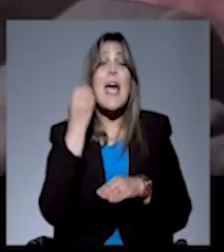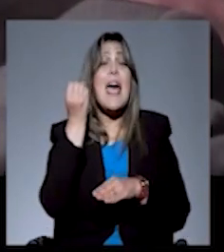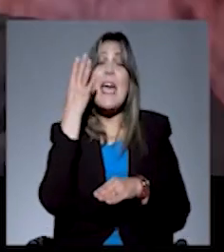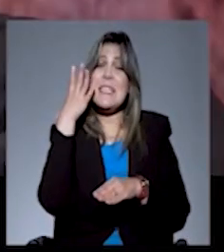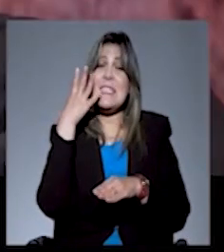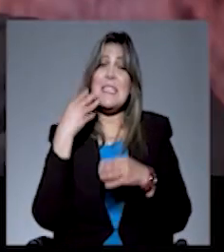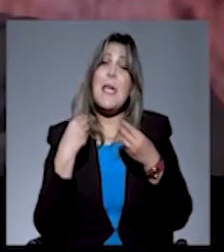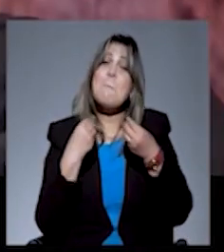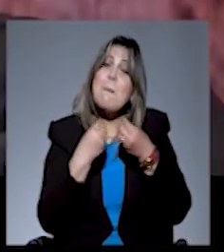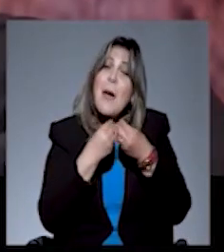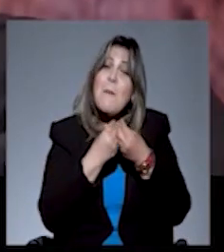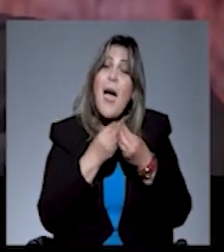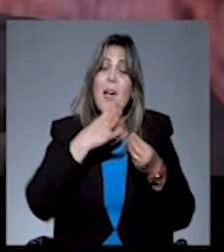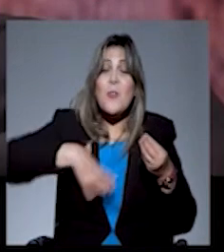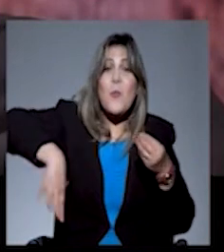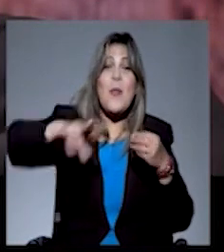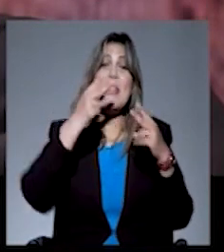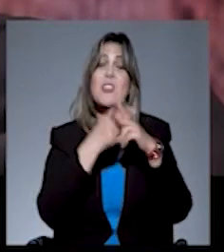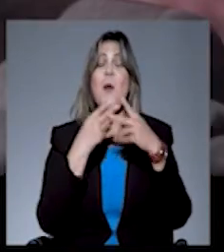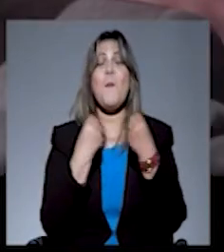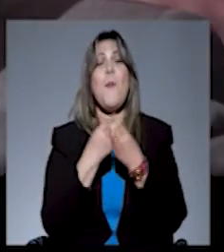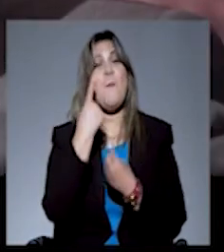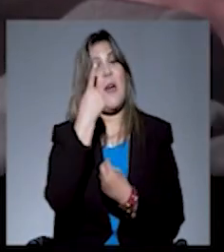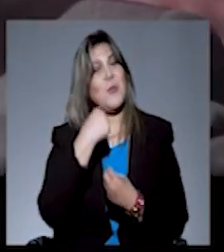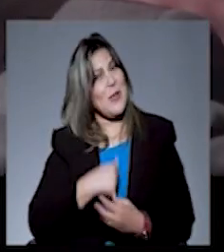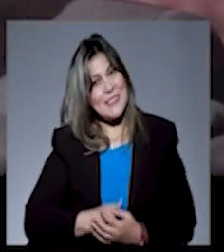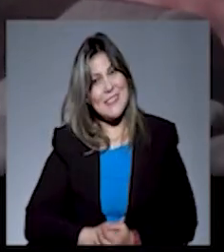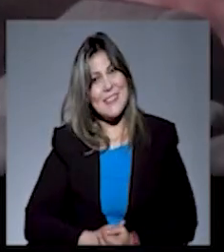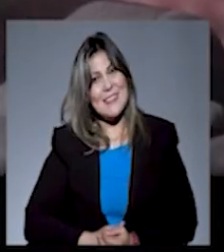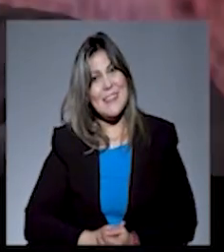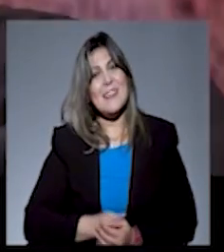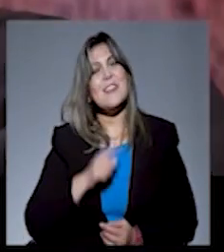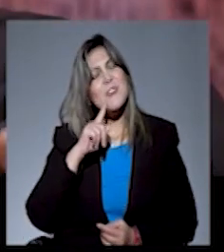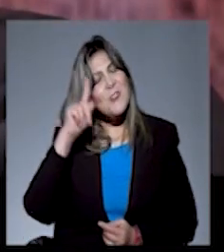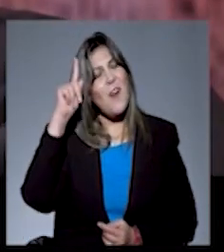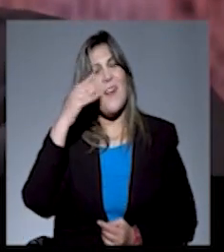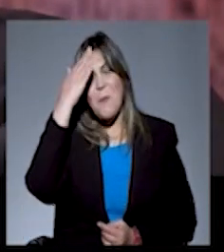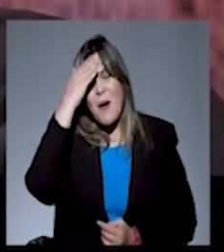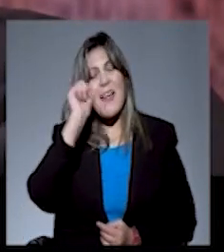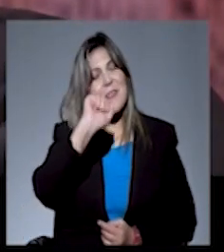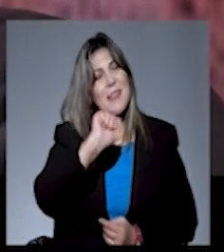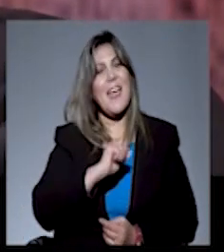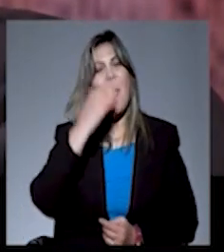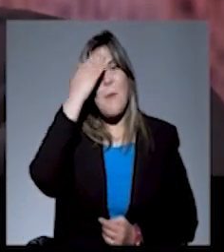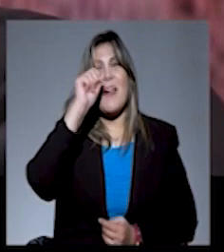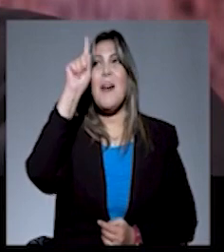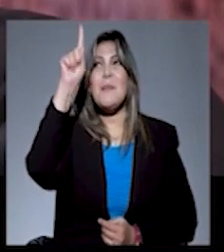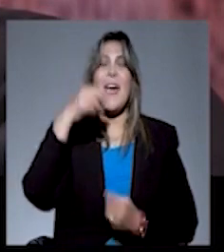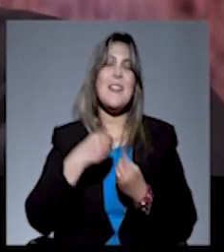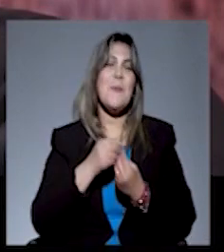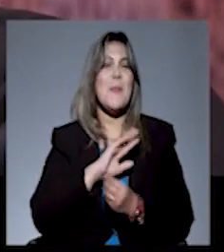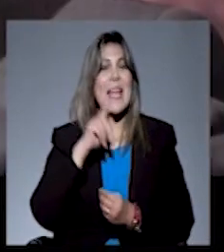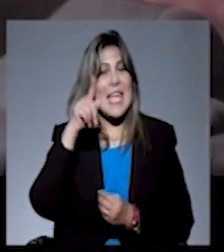منك الدعاء. ربنا يساعدك ويقويك ان شاء الله ببركتك. ببركه ربنا تنجح